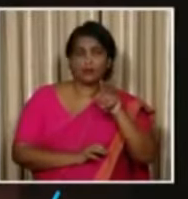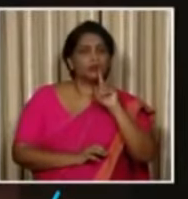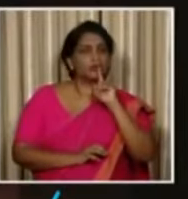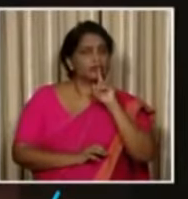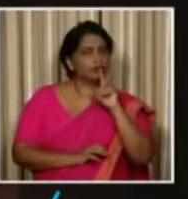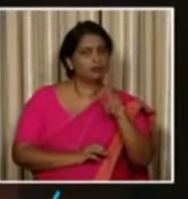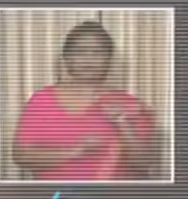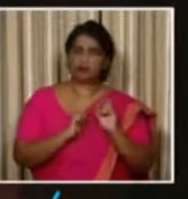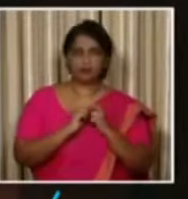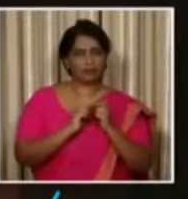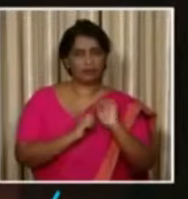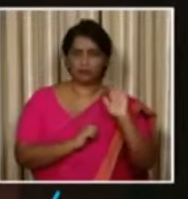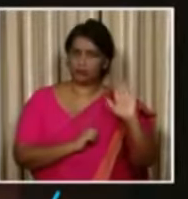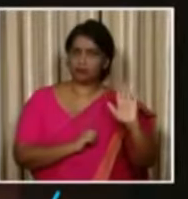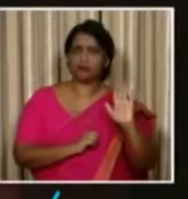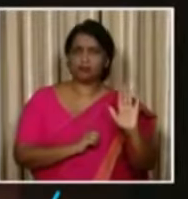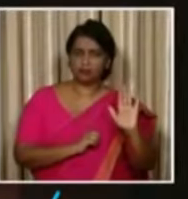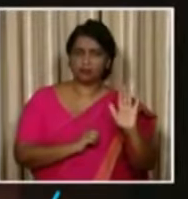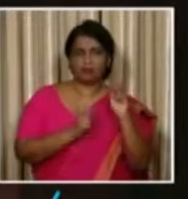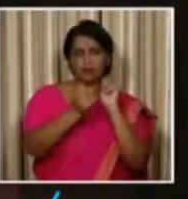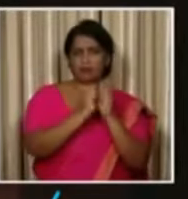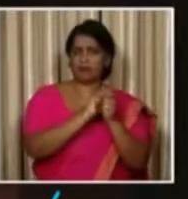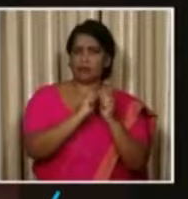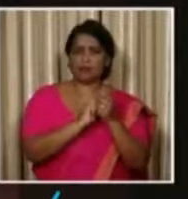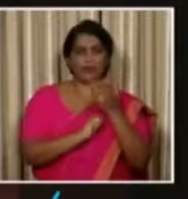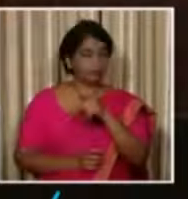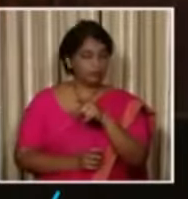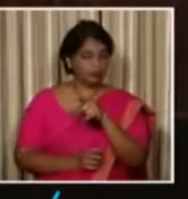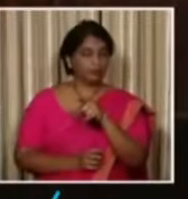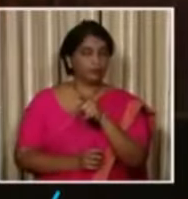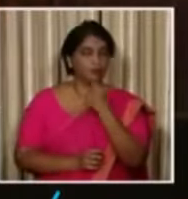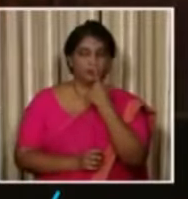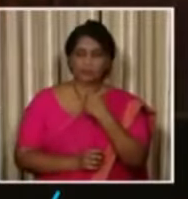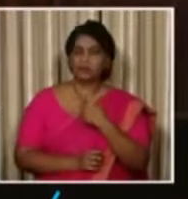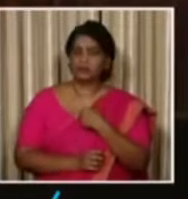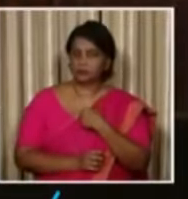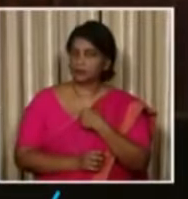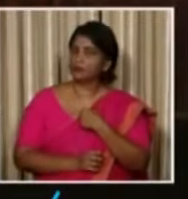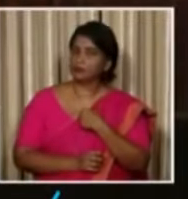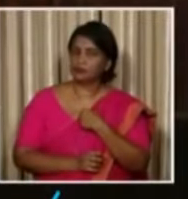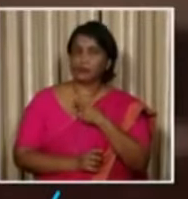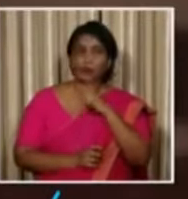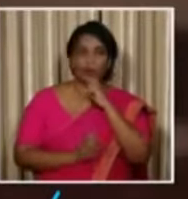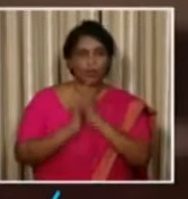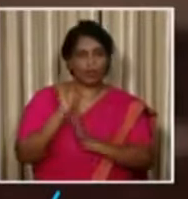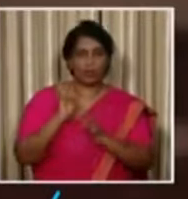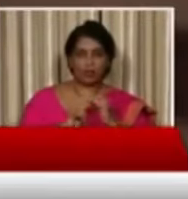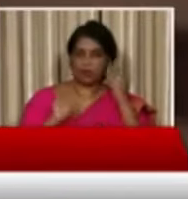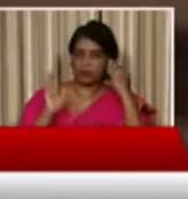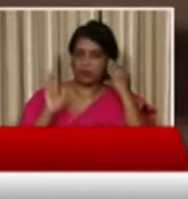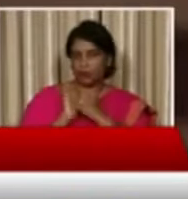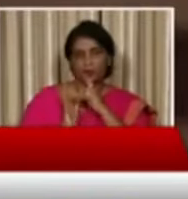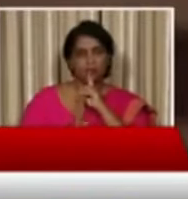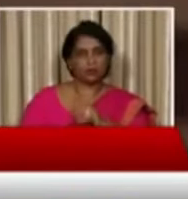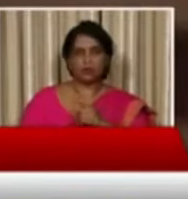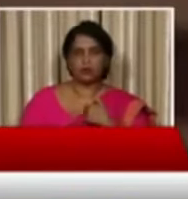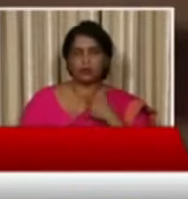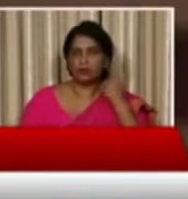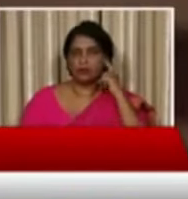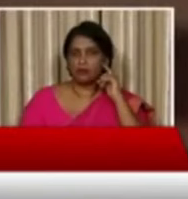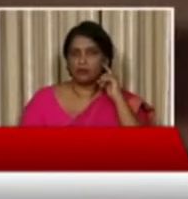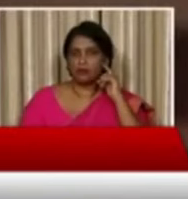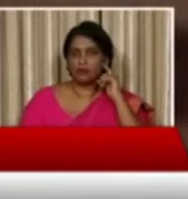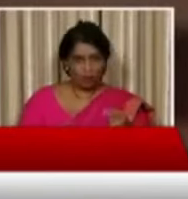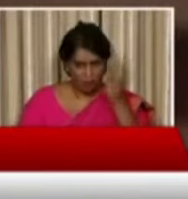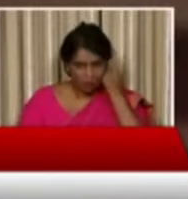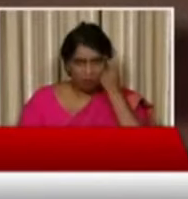කිරීමේ කිසිම ගැටලුවක් නැහැ. ඕනනම් ඒක සංශෝධනය කරන්න පුළුවන් ඒ ආකාරයට. විපත් කිරීම මම අධිකරණ ඇමතුමාගේ අවධානයට යොමු කරනවා. මම දන්නේ ඒක විපක්ෂයේම